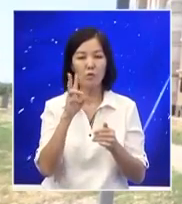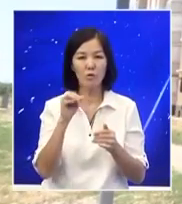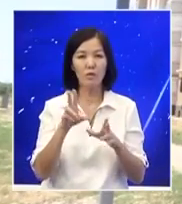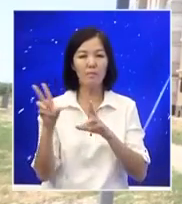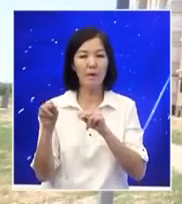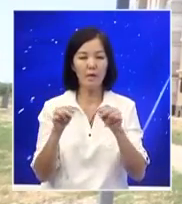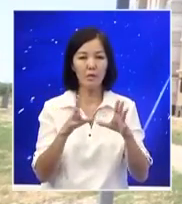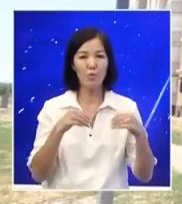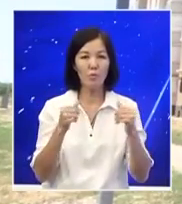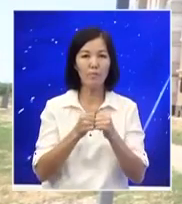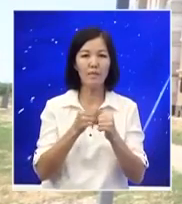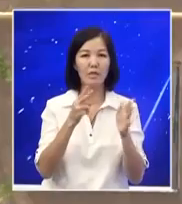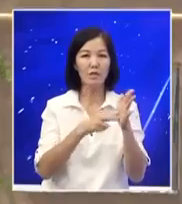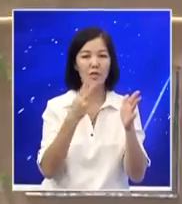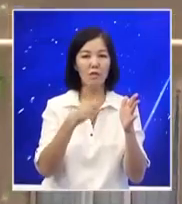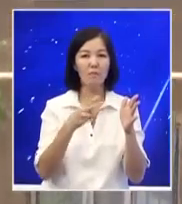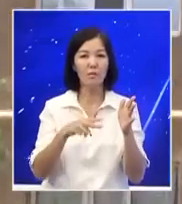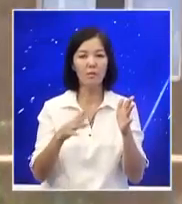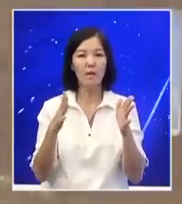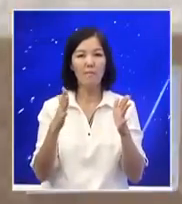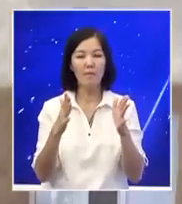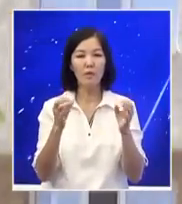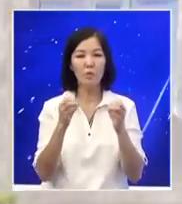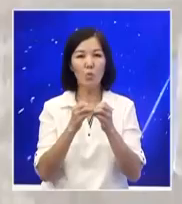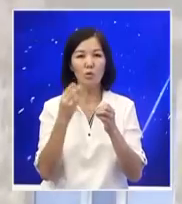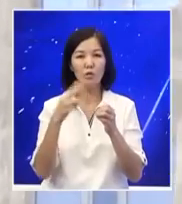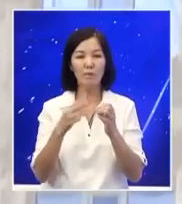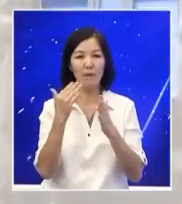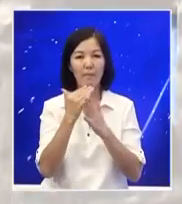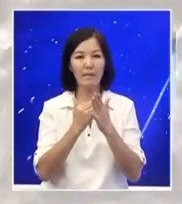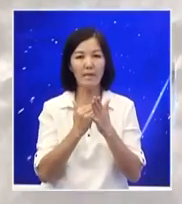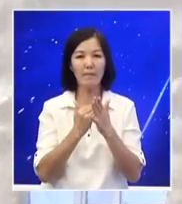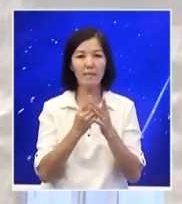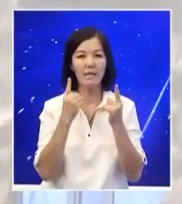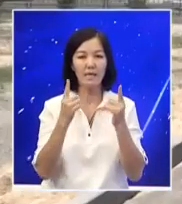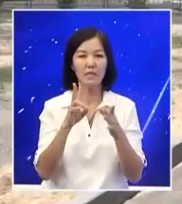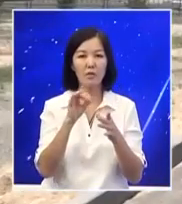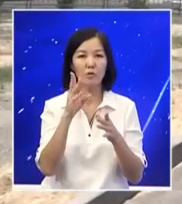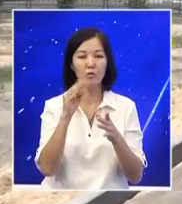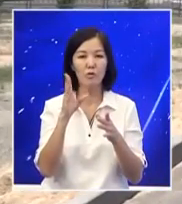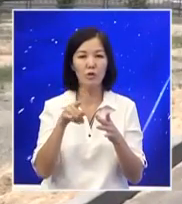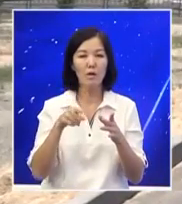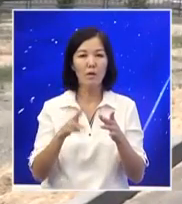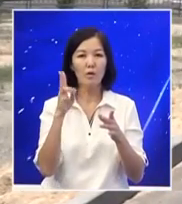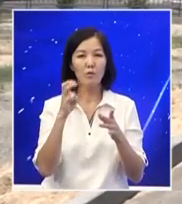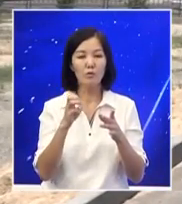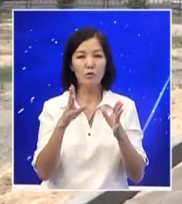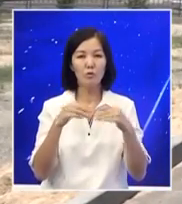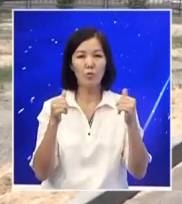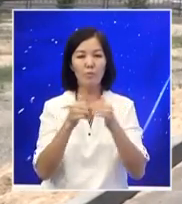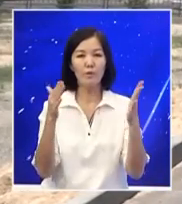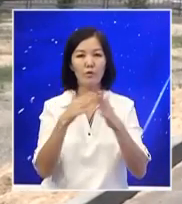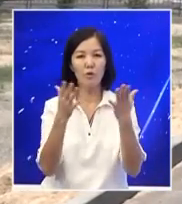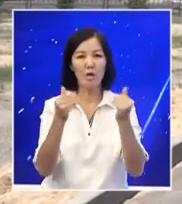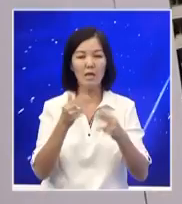7-20-25, 5-10-20 бағдарламалар дәнекер. Ірісі нұрлы жер. Шарапатын 1300-ден аса жанұя көрмек. Жалпы тұрғын үй құрылысы